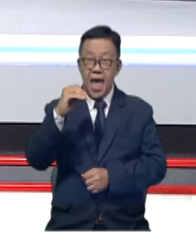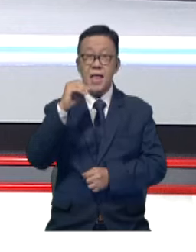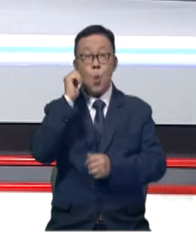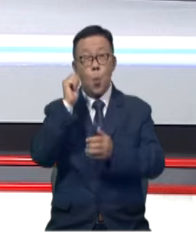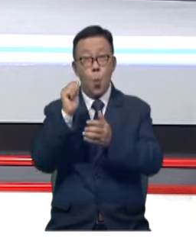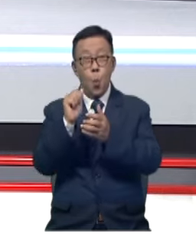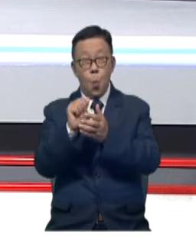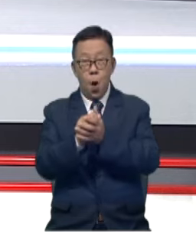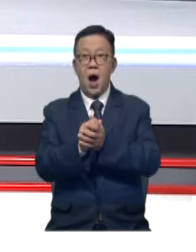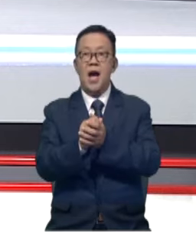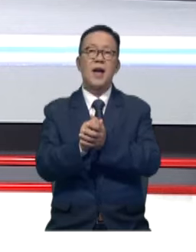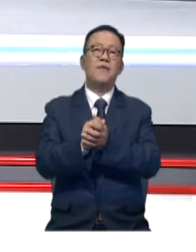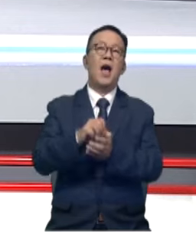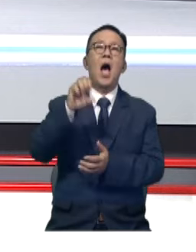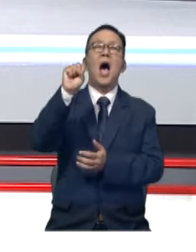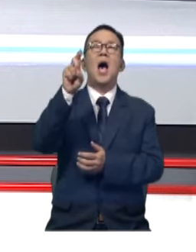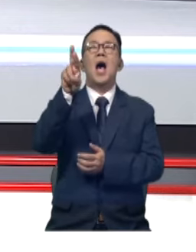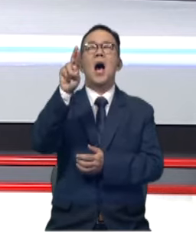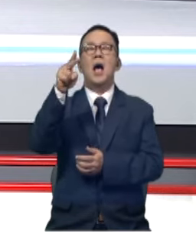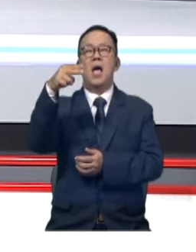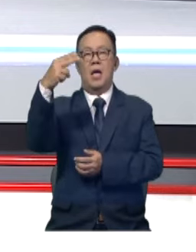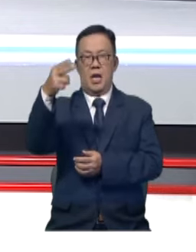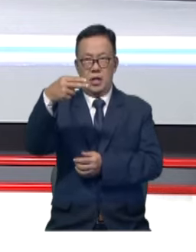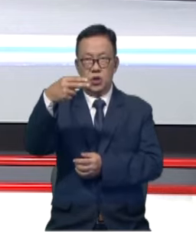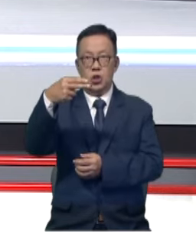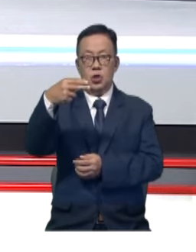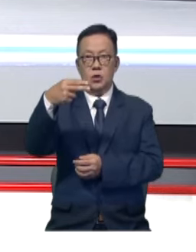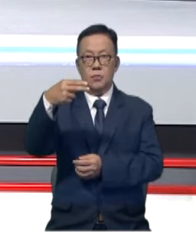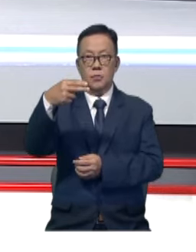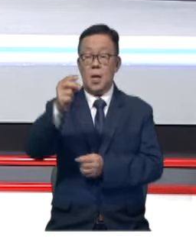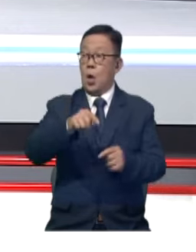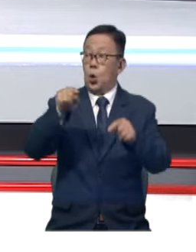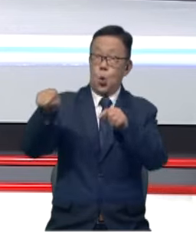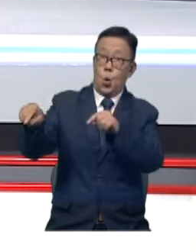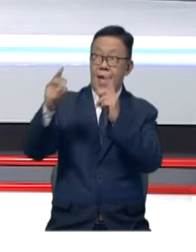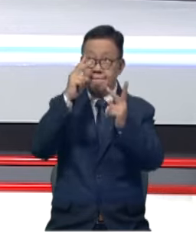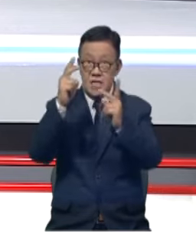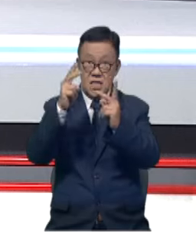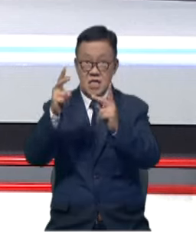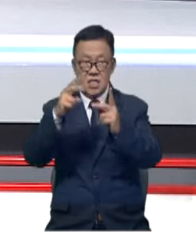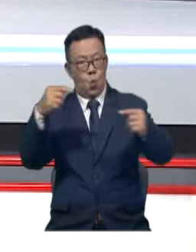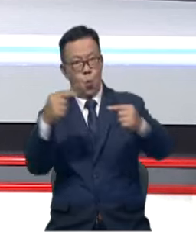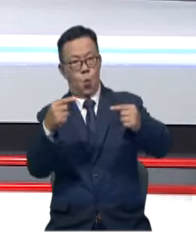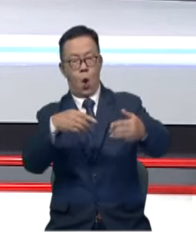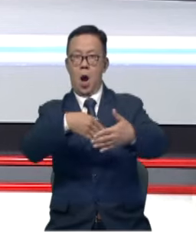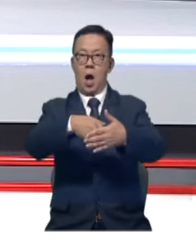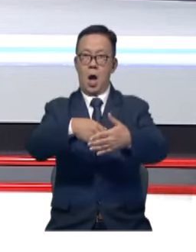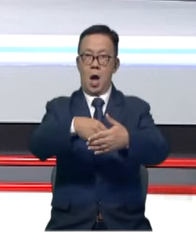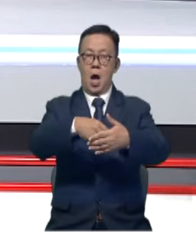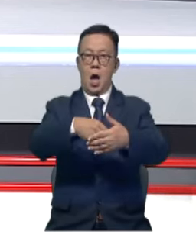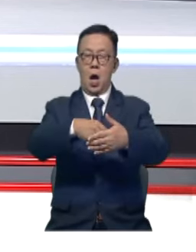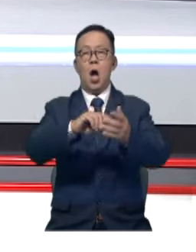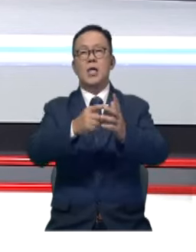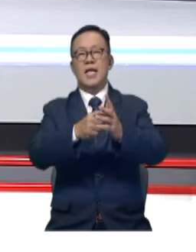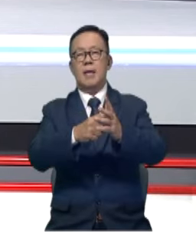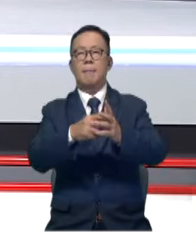Seri Pengiran Anak Isteri Pengiran Anak Sarah binti Pengiran Jusaliab Rahman, berkenan berangkat menyaksikan perlawanan bola sepak bagi acara